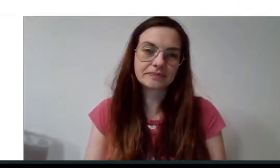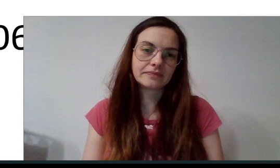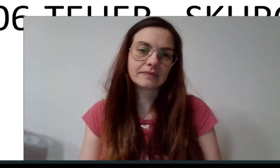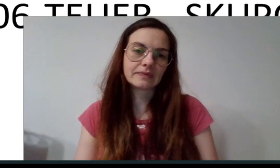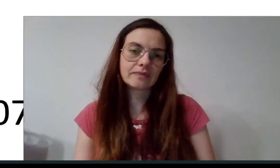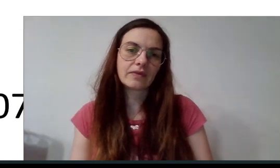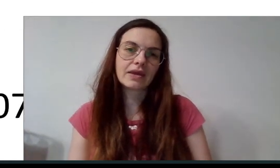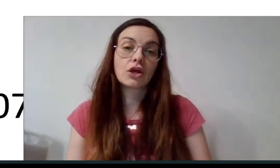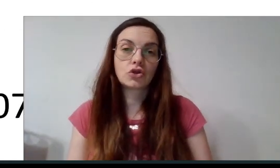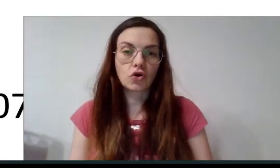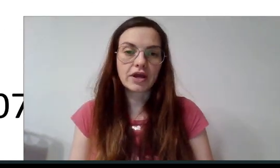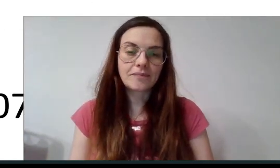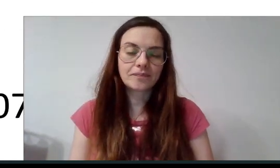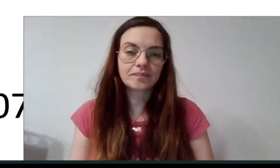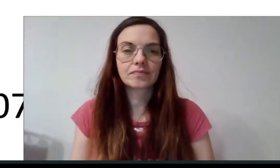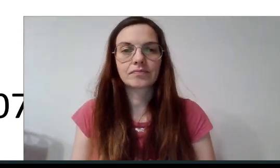Teuer.